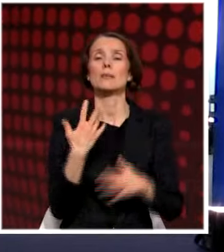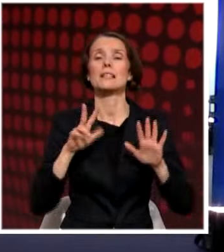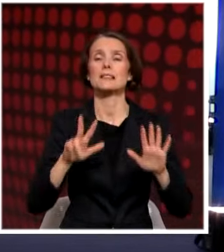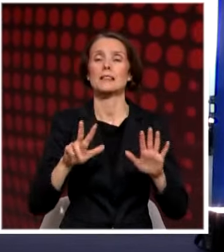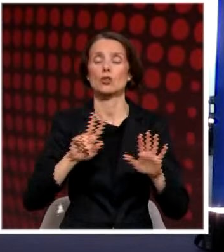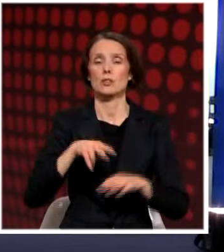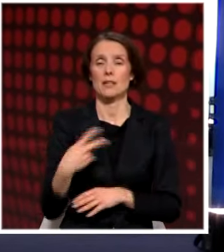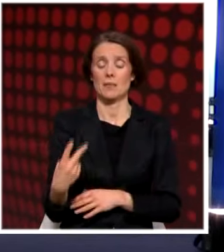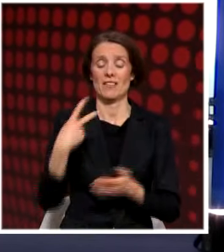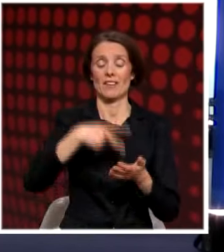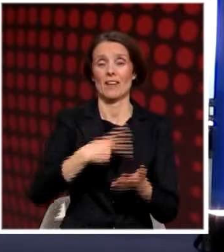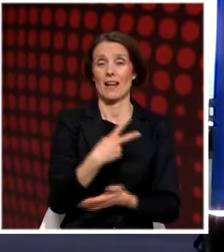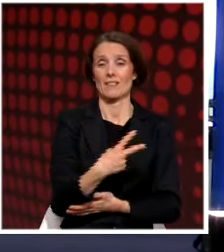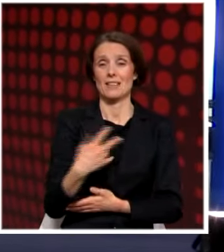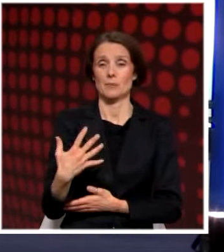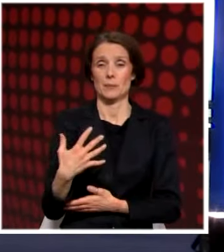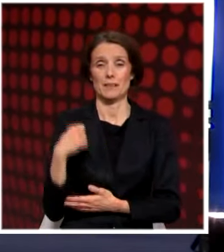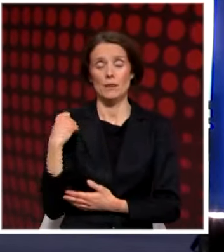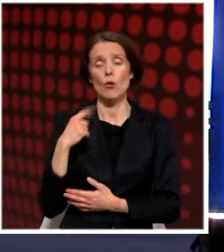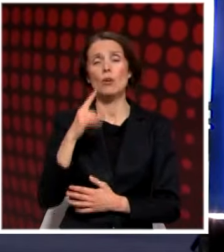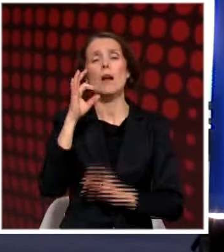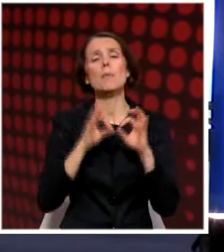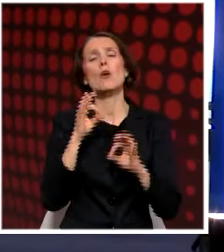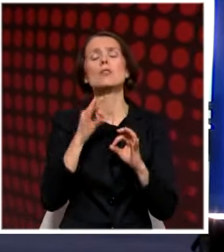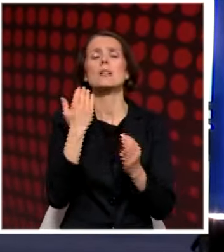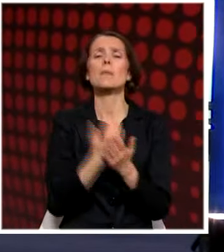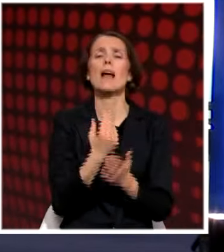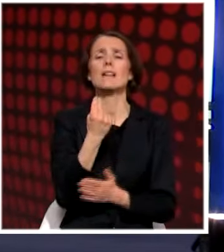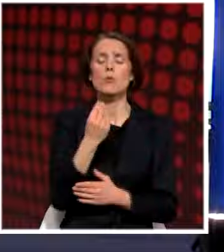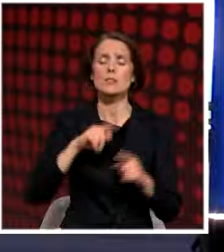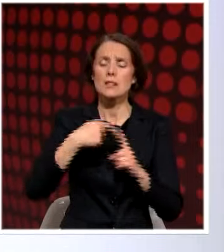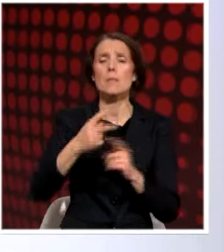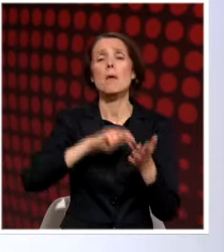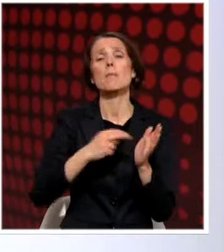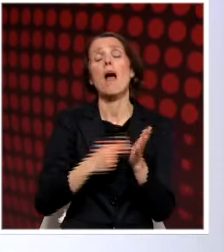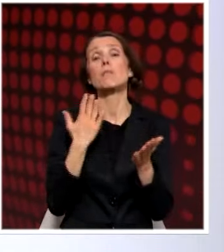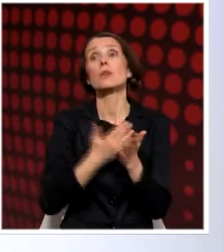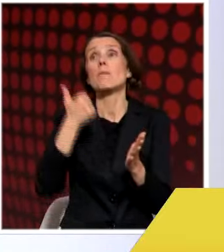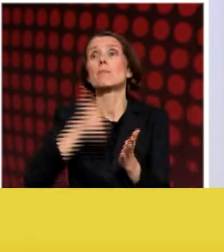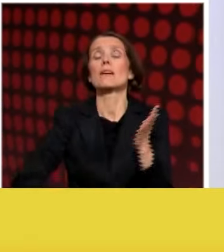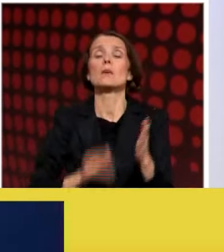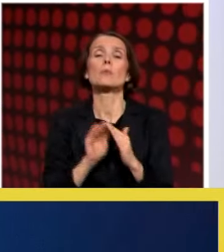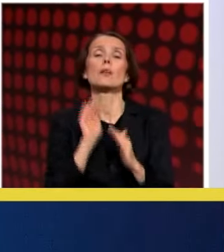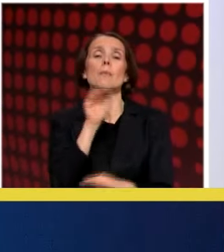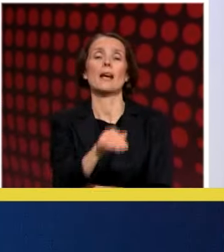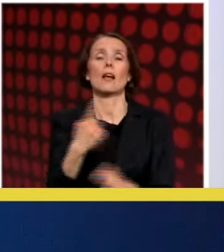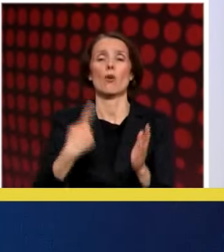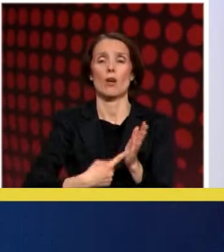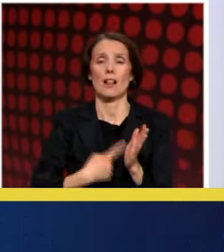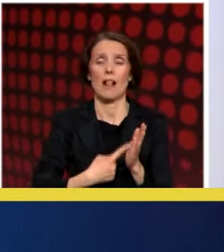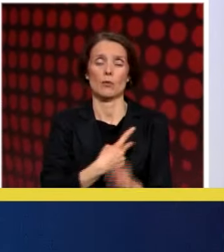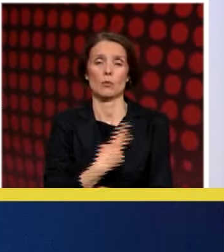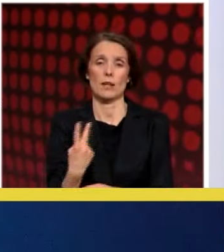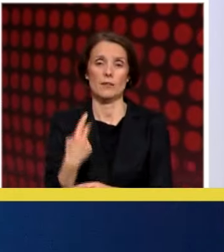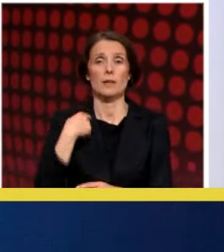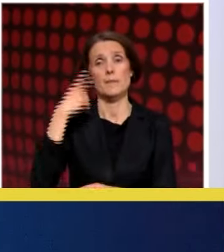2025. prosečna plata u Republici Srbiji prvi put će preći 1000 evra. Ja mislim da je to veliki